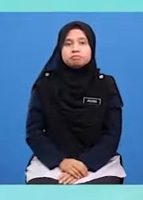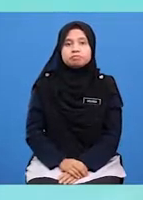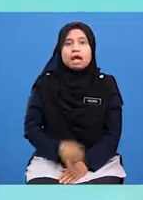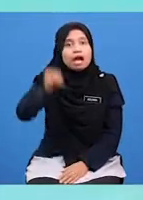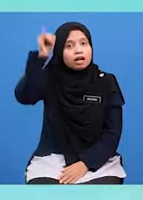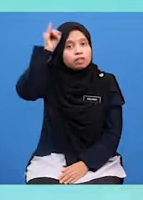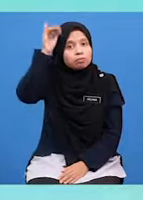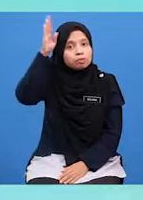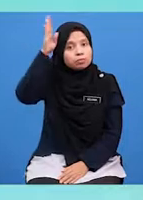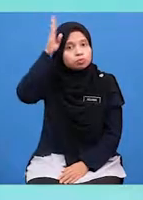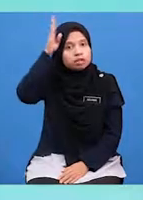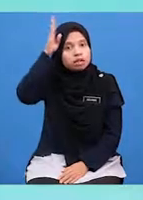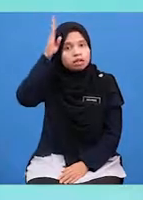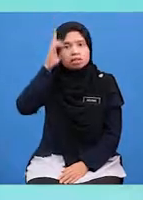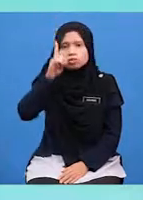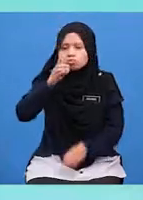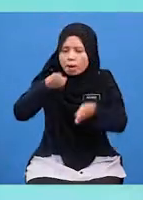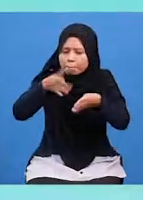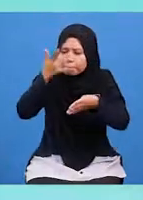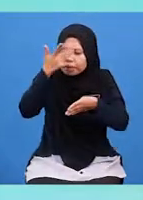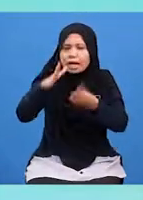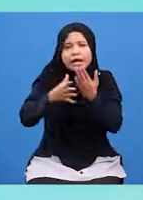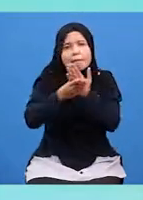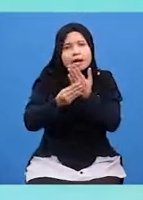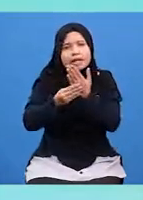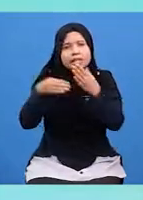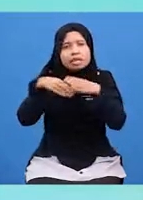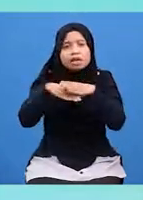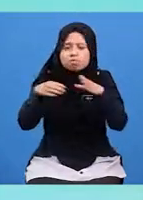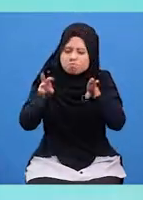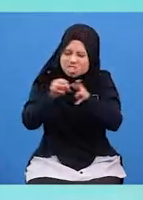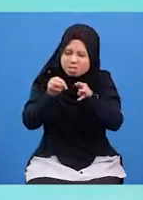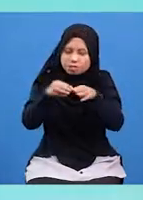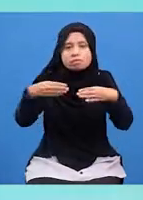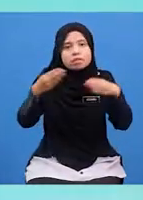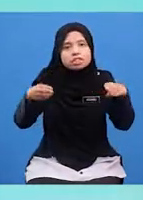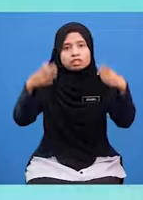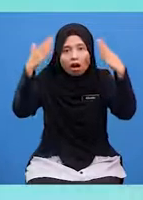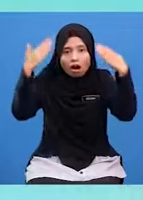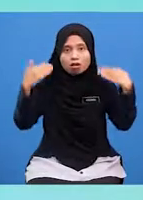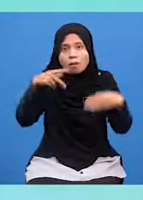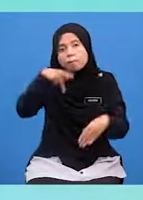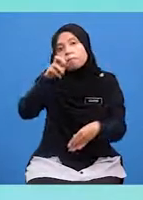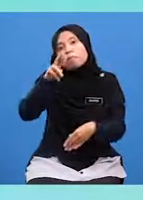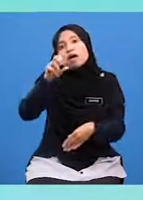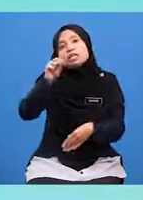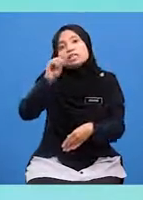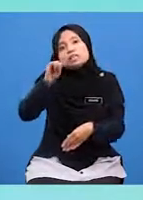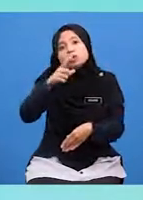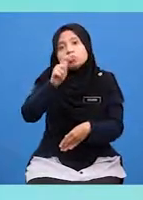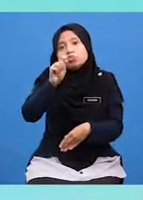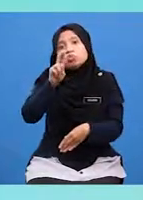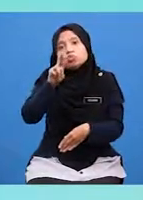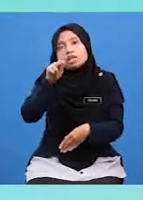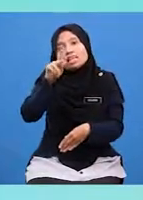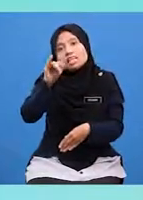Ibnu Battuta juga seorang insan yang mahir dalam pelbagai bahasa seperti bahasa Arab, Parsi dan juga Turki.